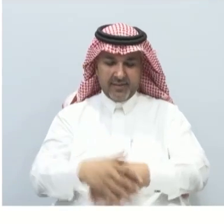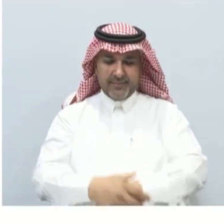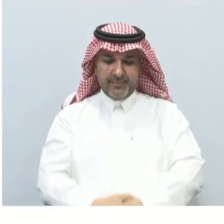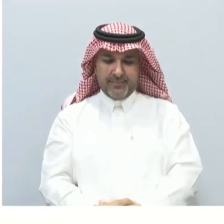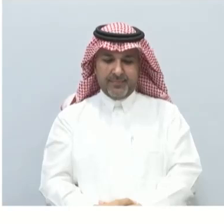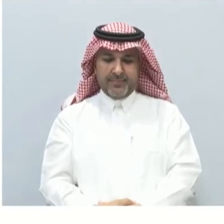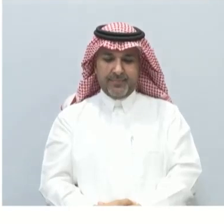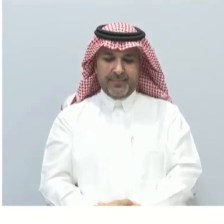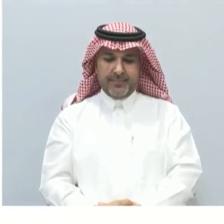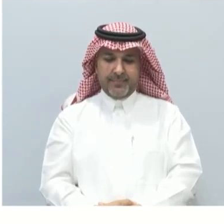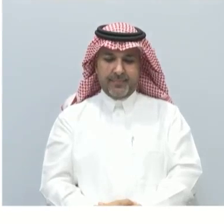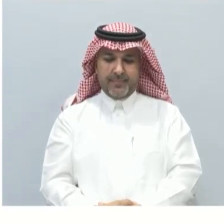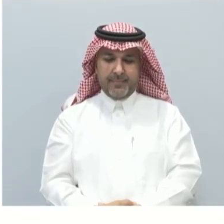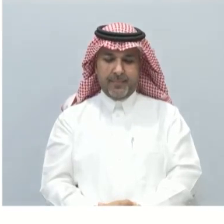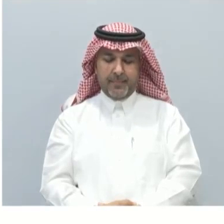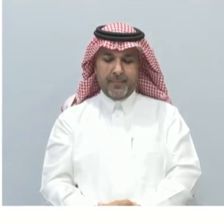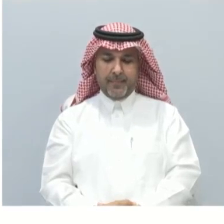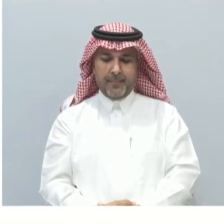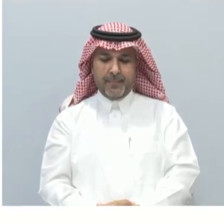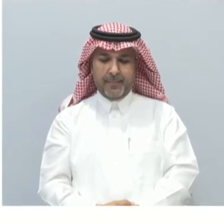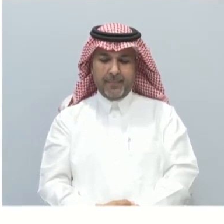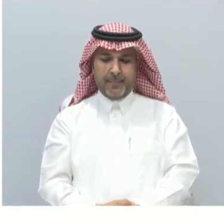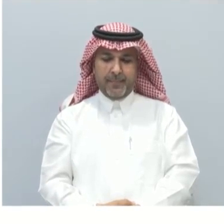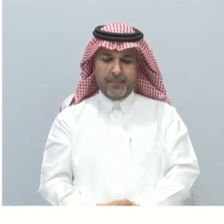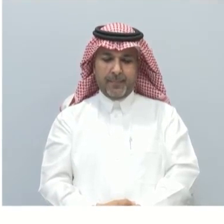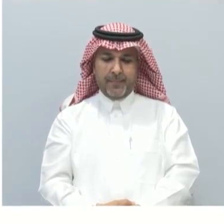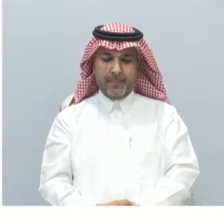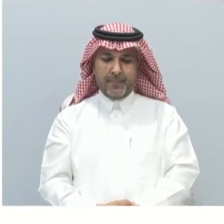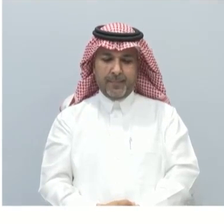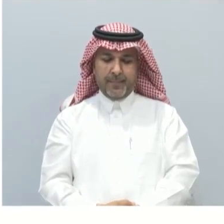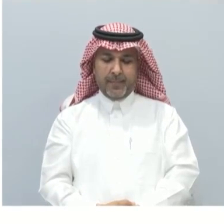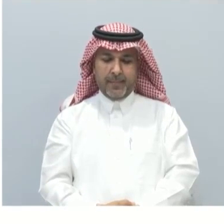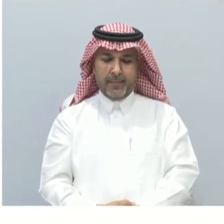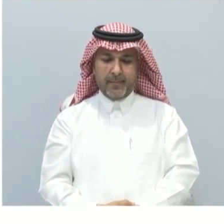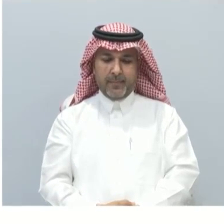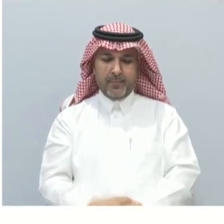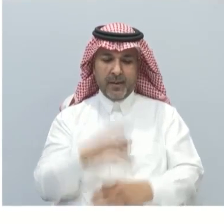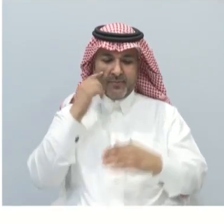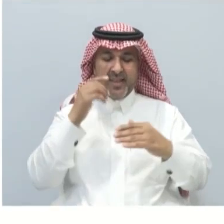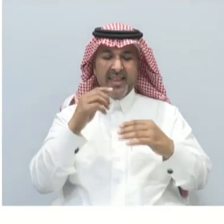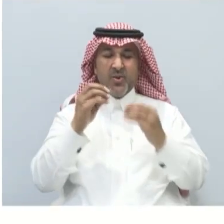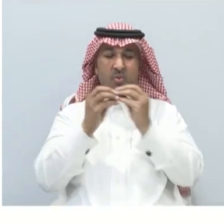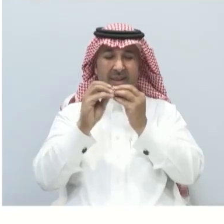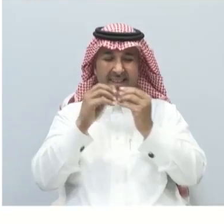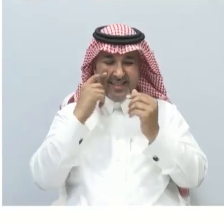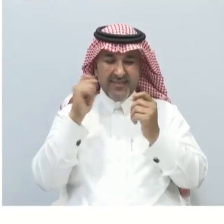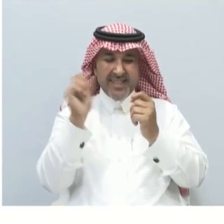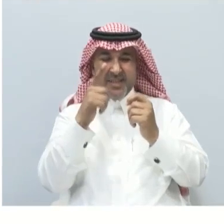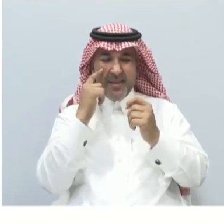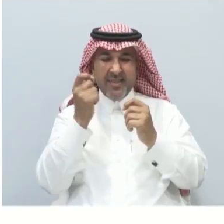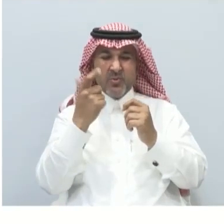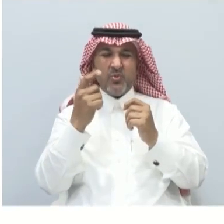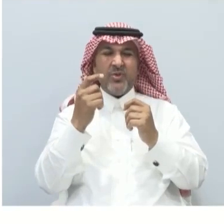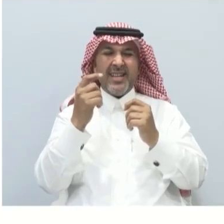كان انعكاس حول محور اكس تخيل معي انت عندك الداله الزرقاء حتجي بهذا الشكل فالمجال ما يتاثر لكن المدى صار